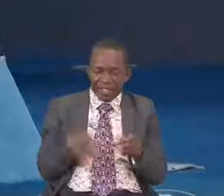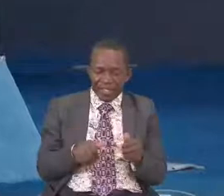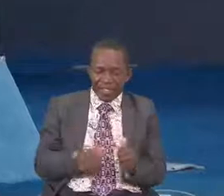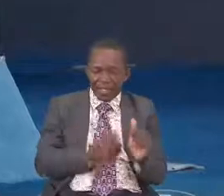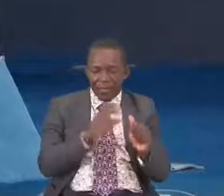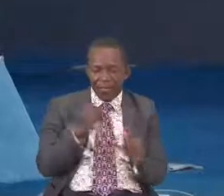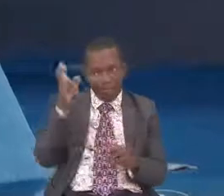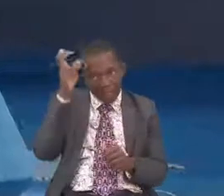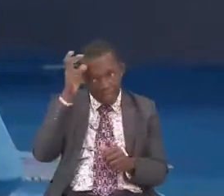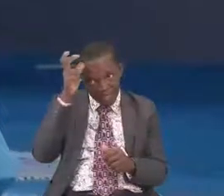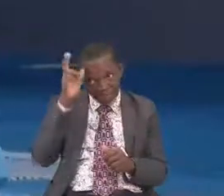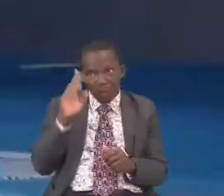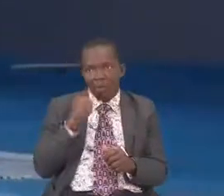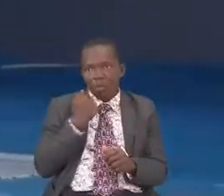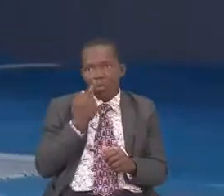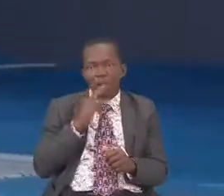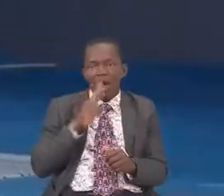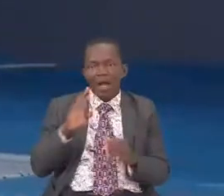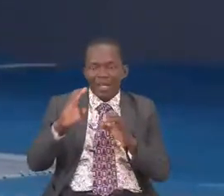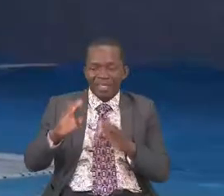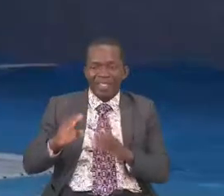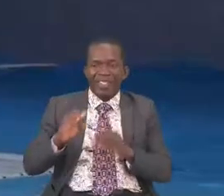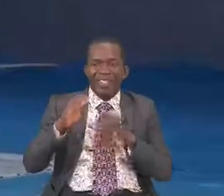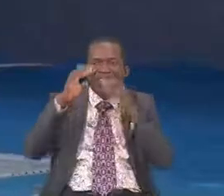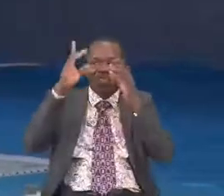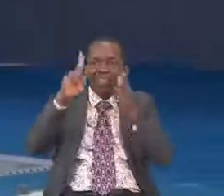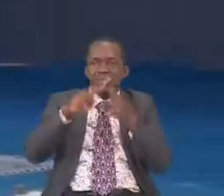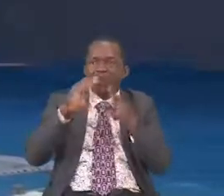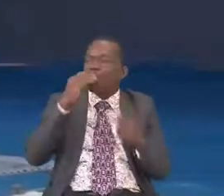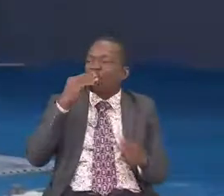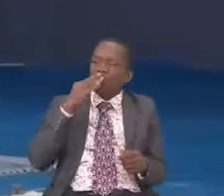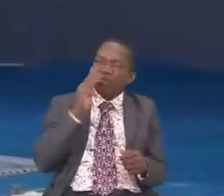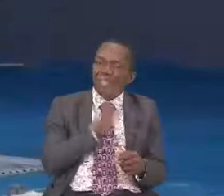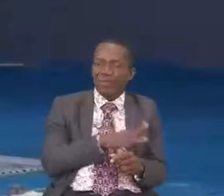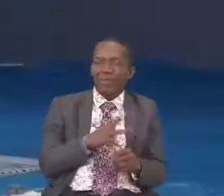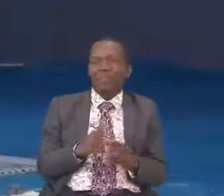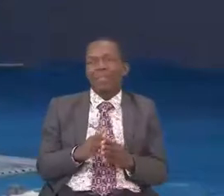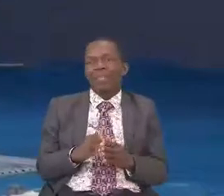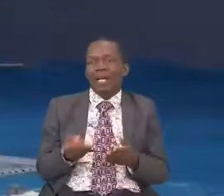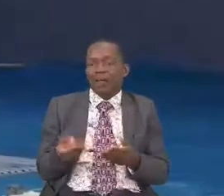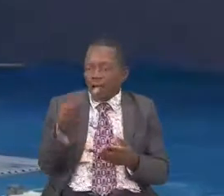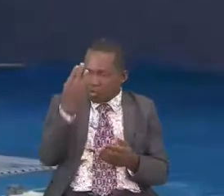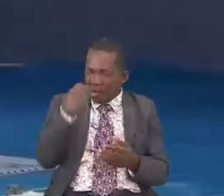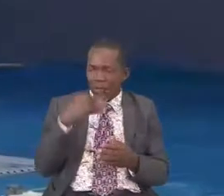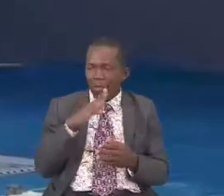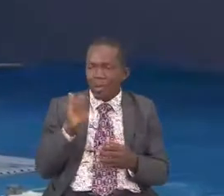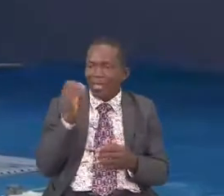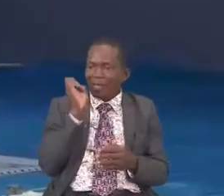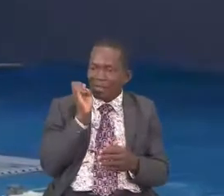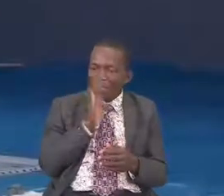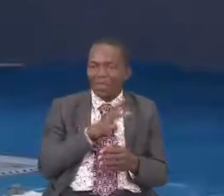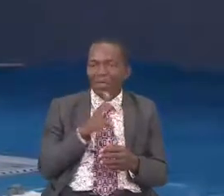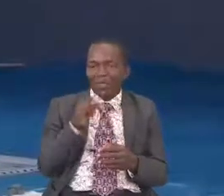et ceux qui sont dédiés au mal et qui sont emballés par le mal, tu avais peur d'eux. Mais